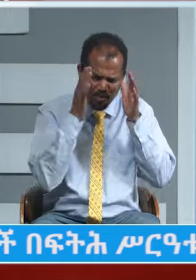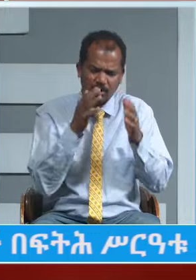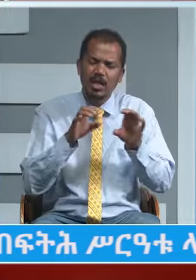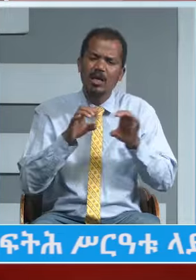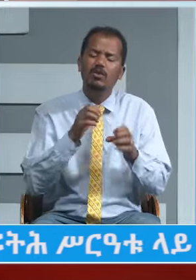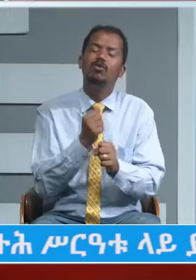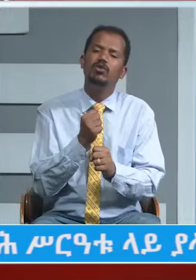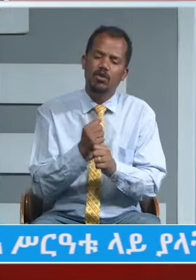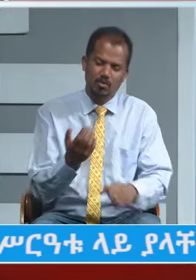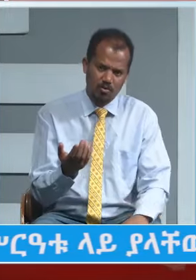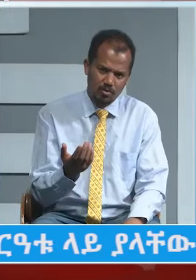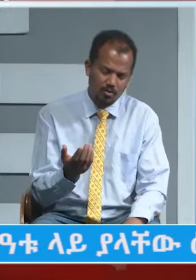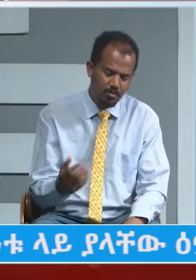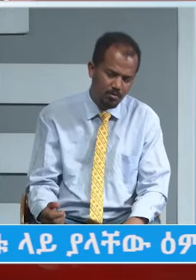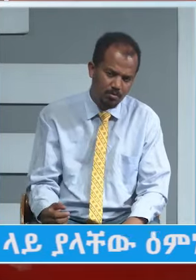ትኩረት አድርገው እንዲሰሩ